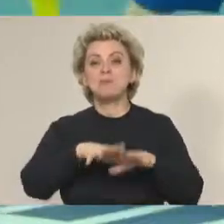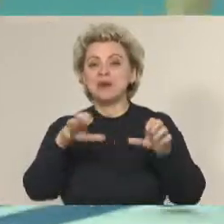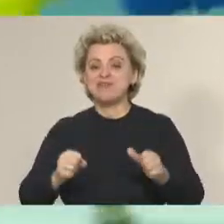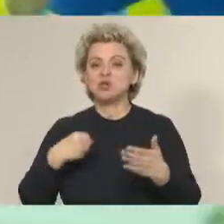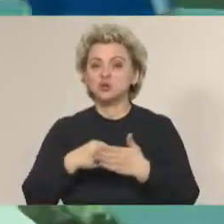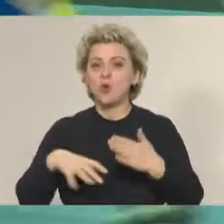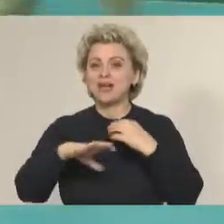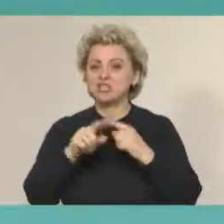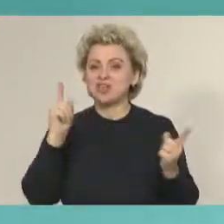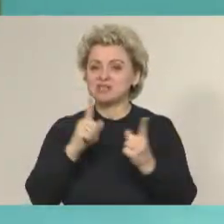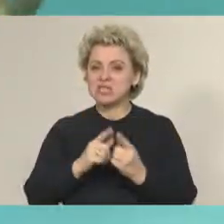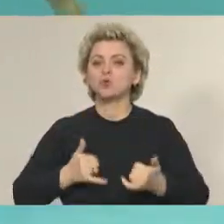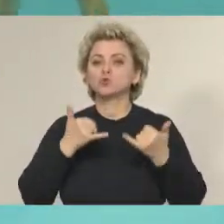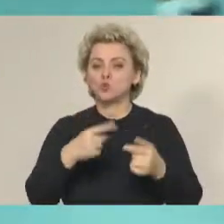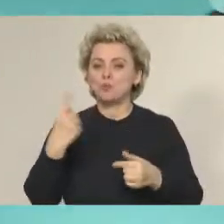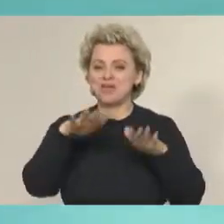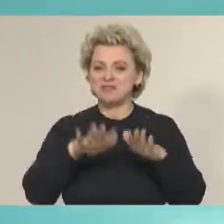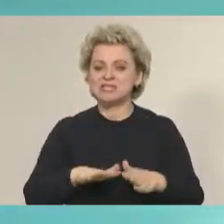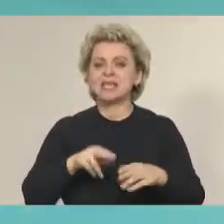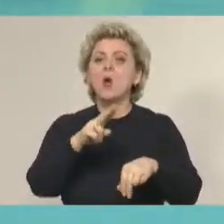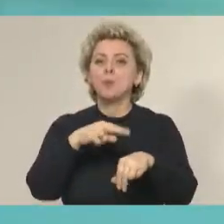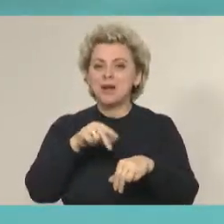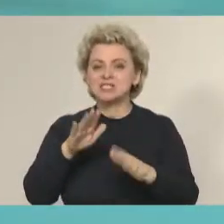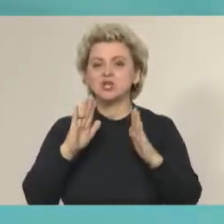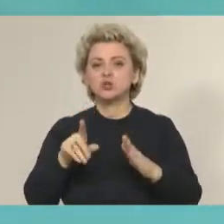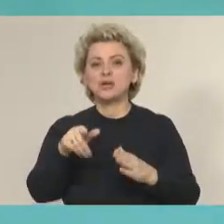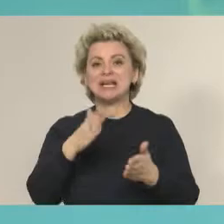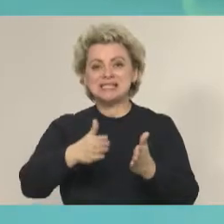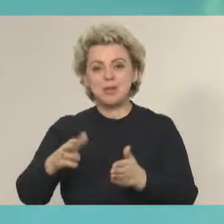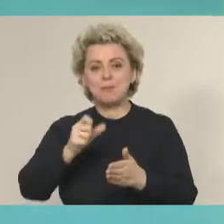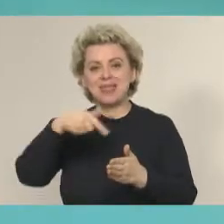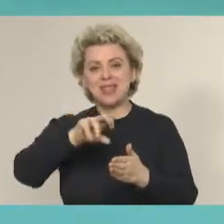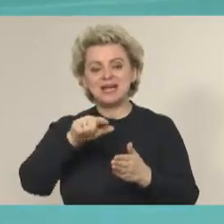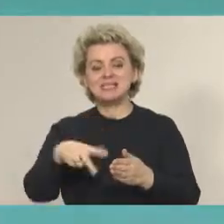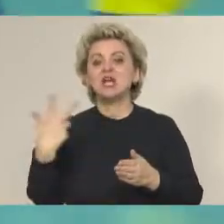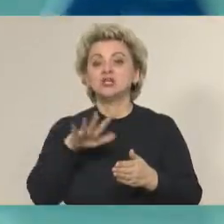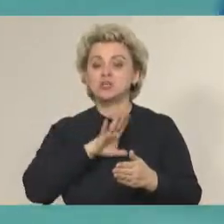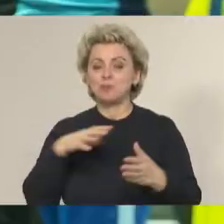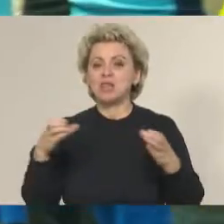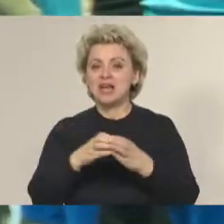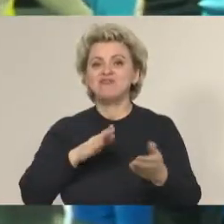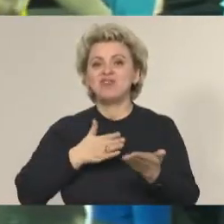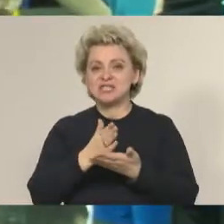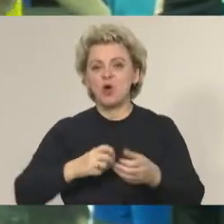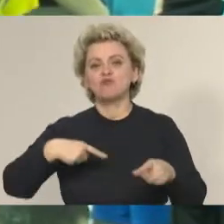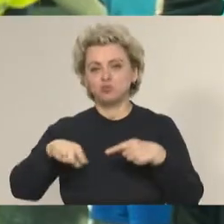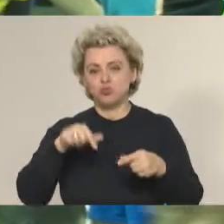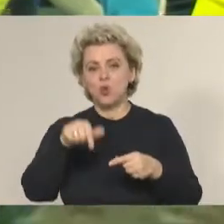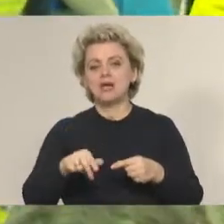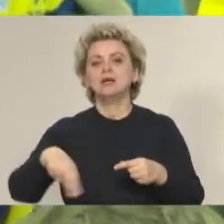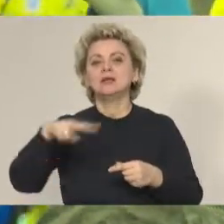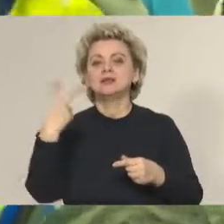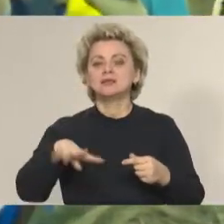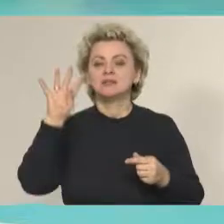до финальной встречи, уступив первое место полицейским лишь в серии пенальти. А третьей стала команда ветеранов футбола.